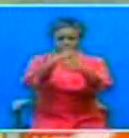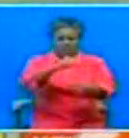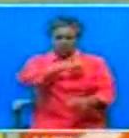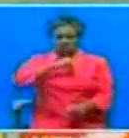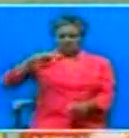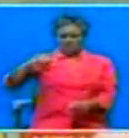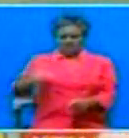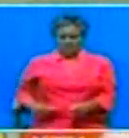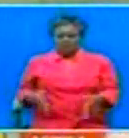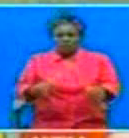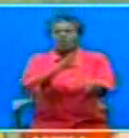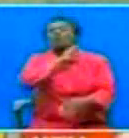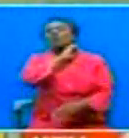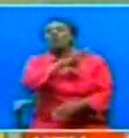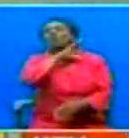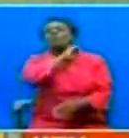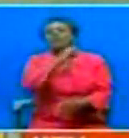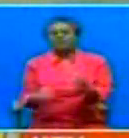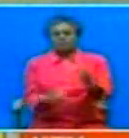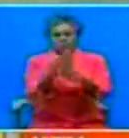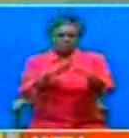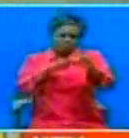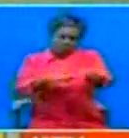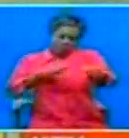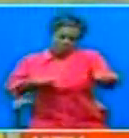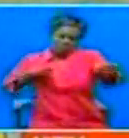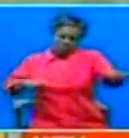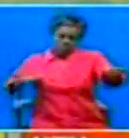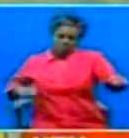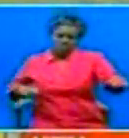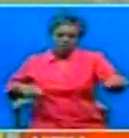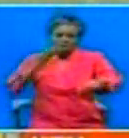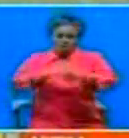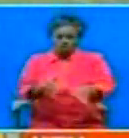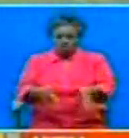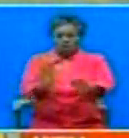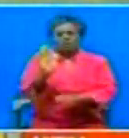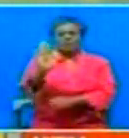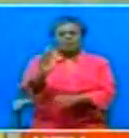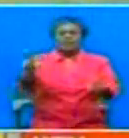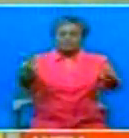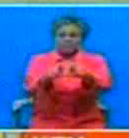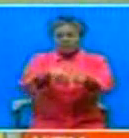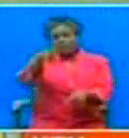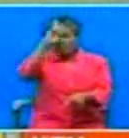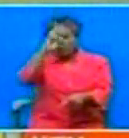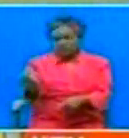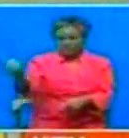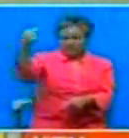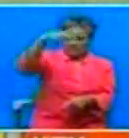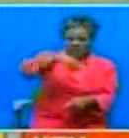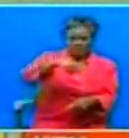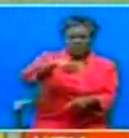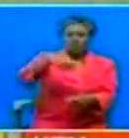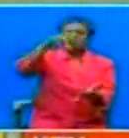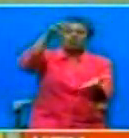Bridge kuandamana na kusababisha msongamano mkubwa wa magari kwenye barabara hiyo. Licha ya polisi kufika maeneo hayo,